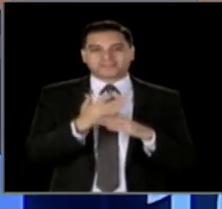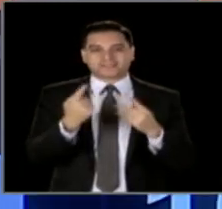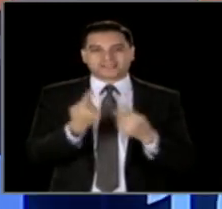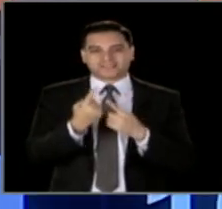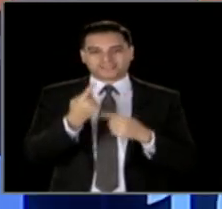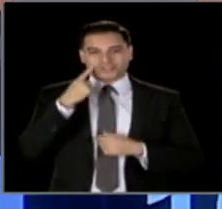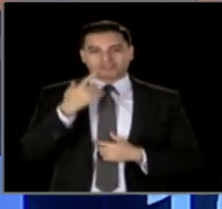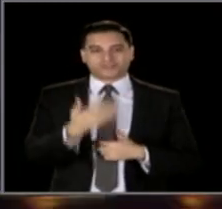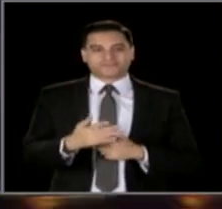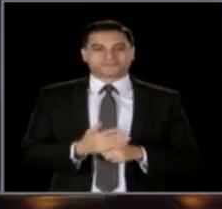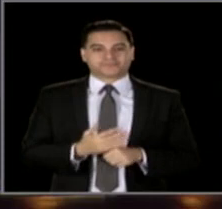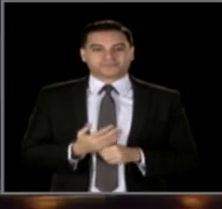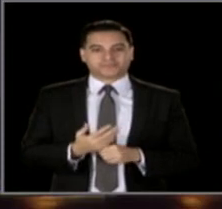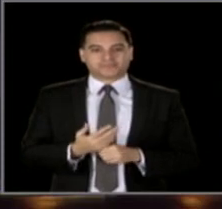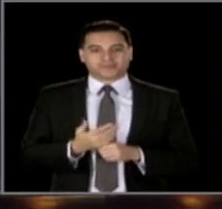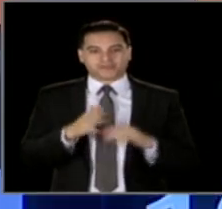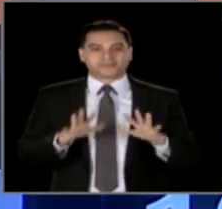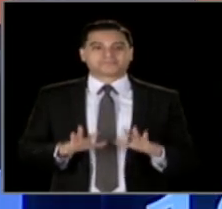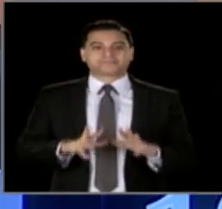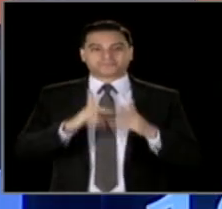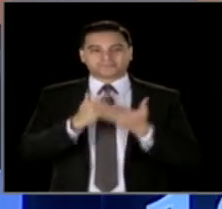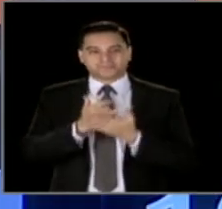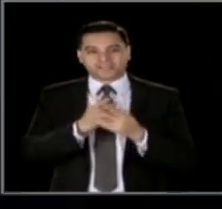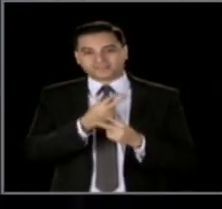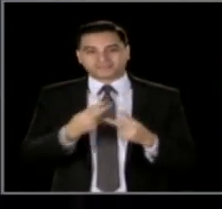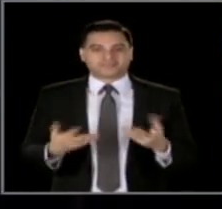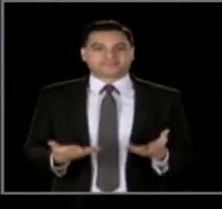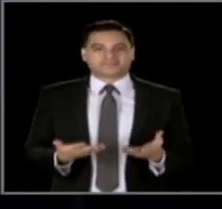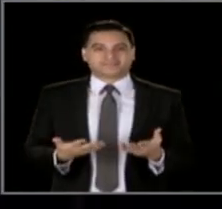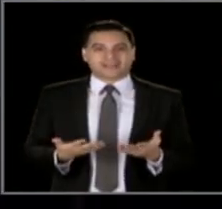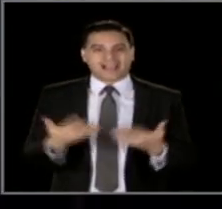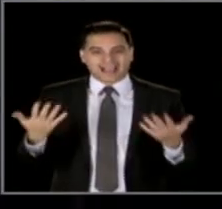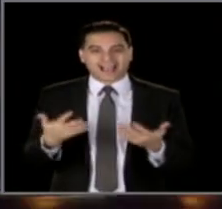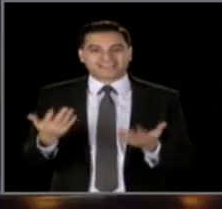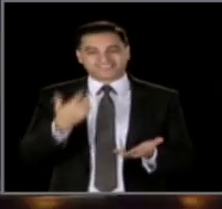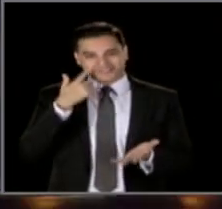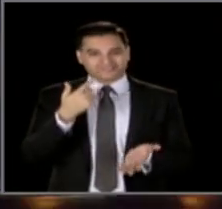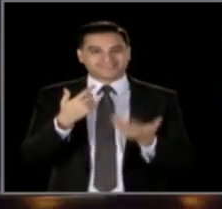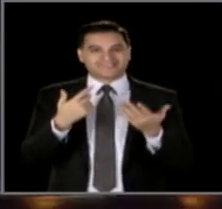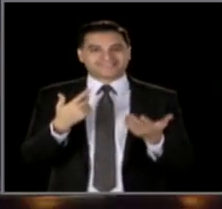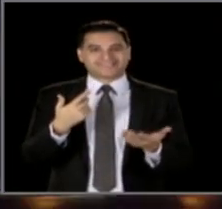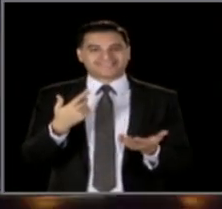عشرين نقطة. افصل البصر. طب تطوير المدارس. أي حاجة يا كرولس.